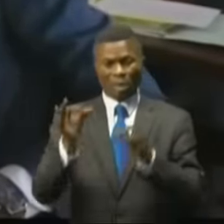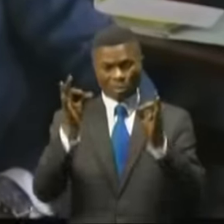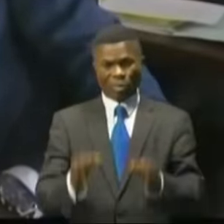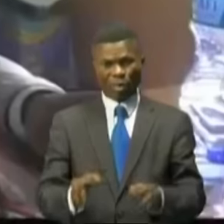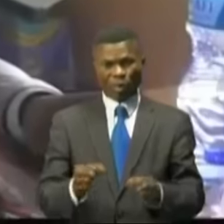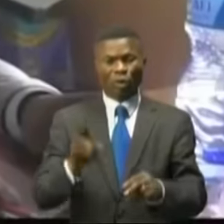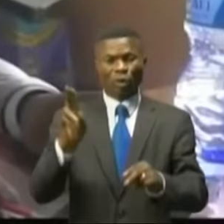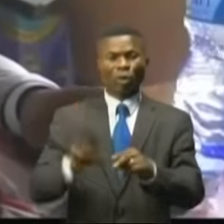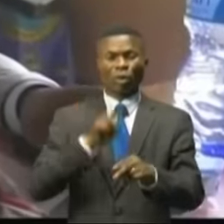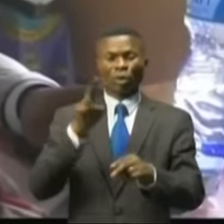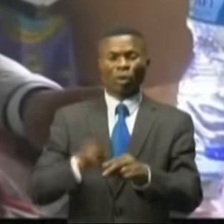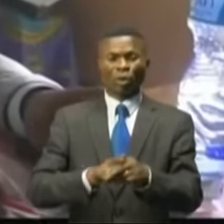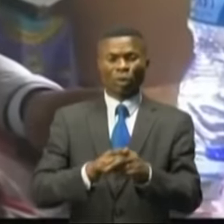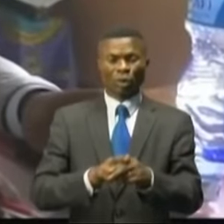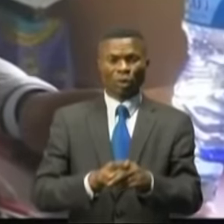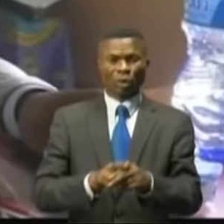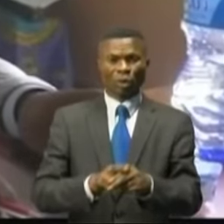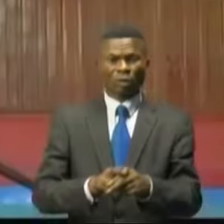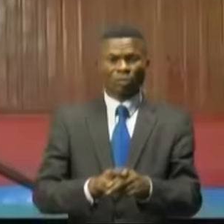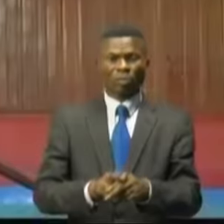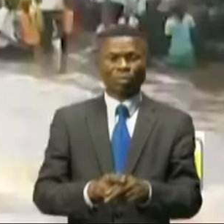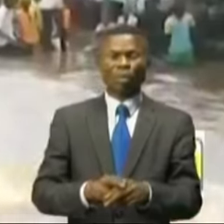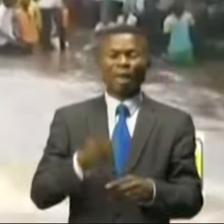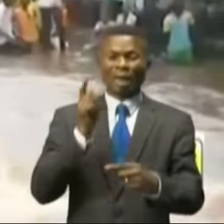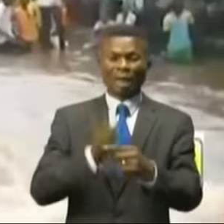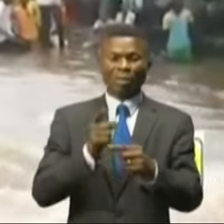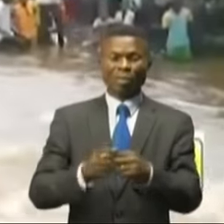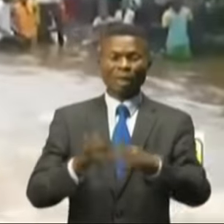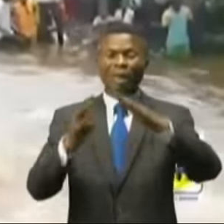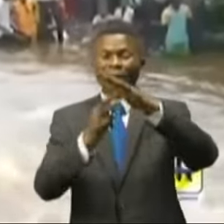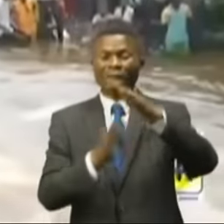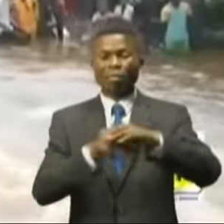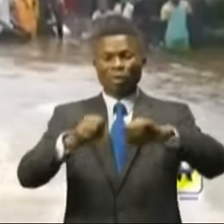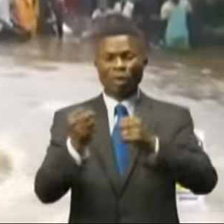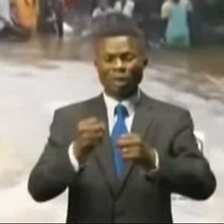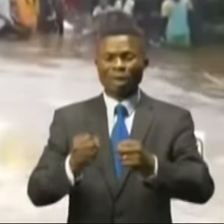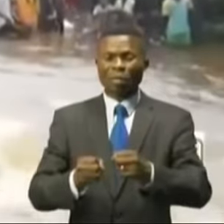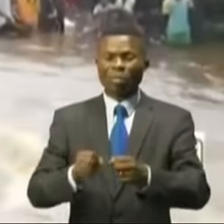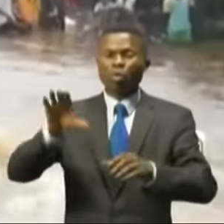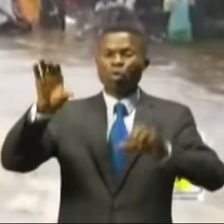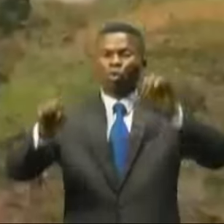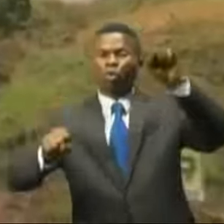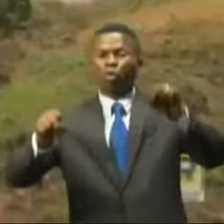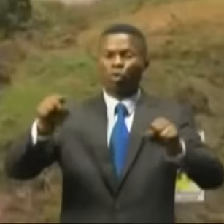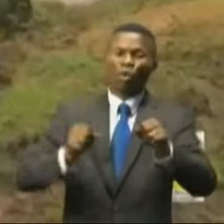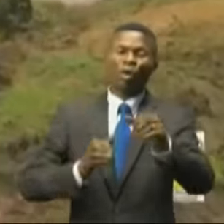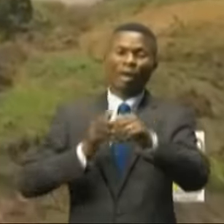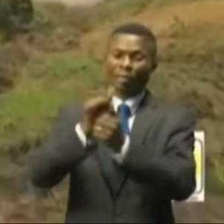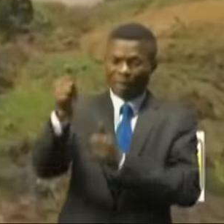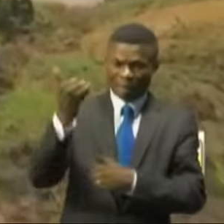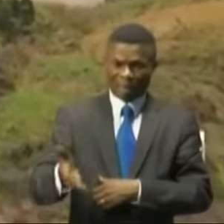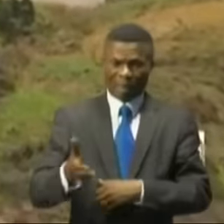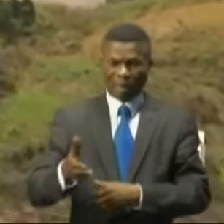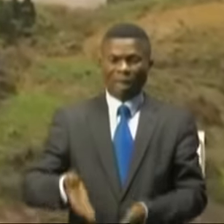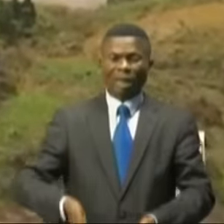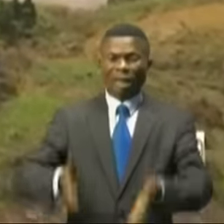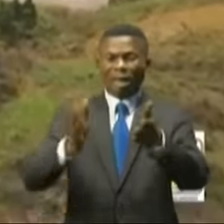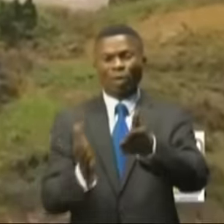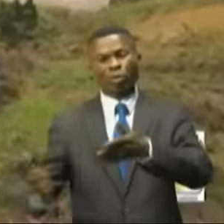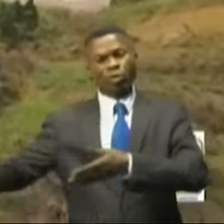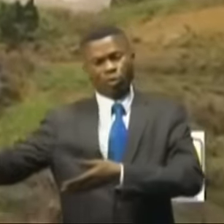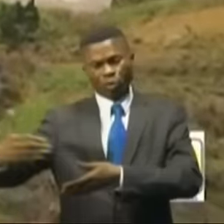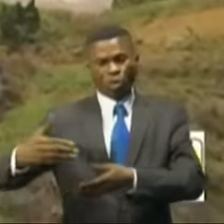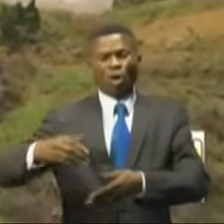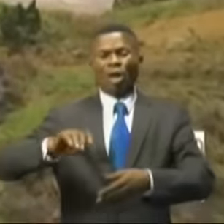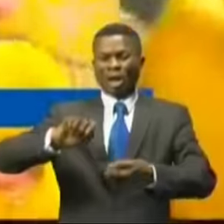ils utilisent les ferrons du pont pour traverser. Pour soulager les camionneurs ainsi que la population, une route de déviation a été